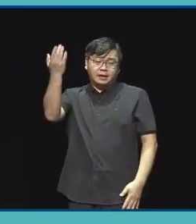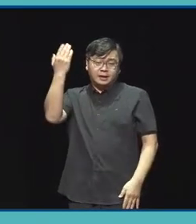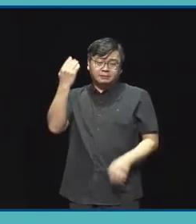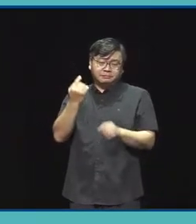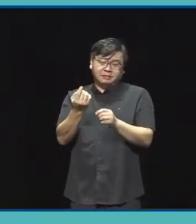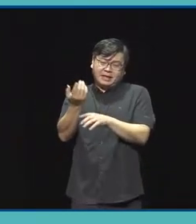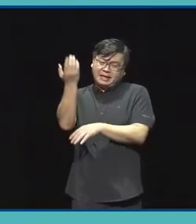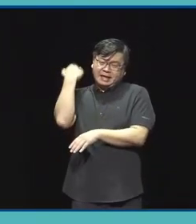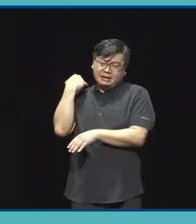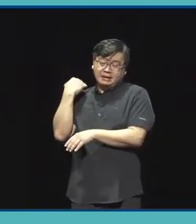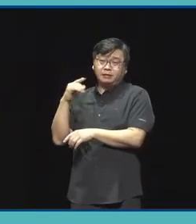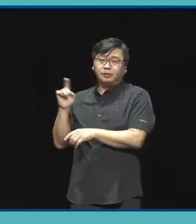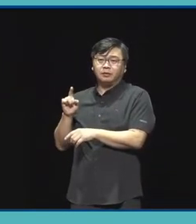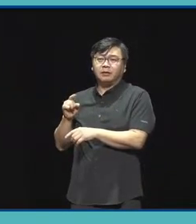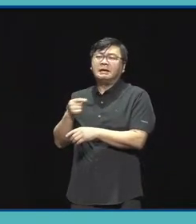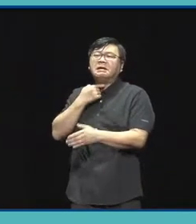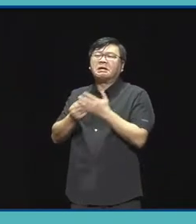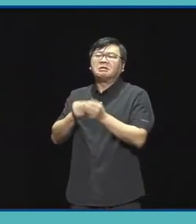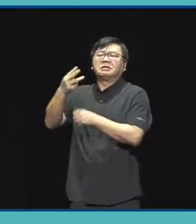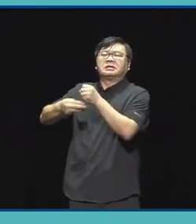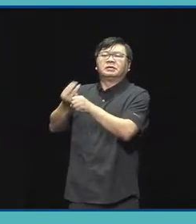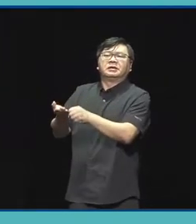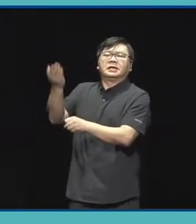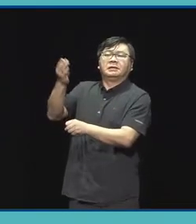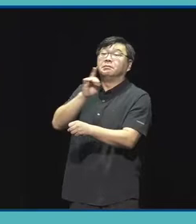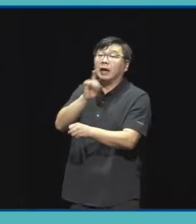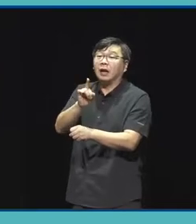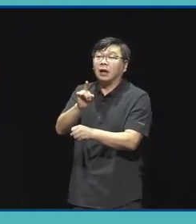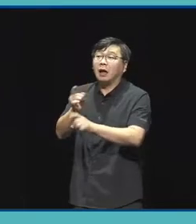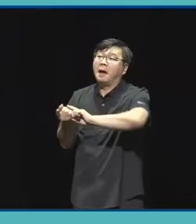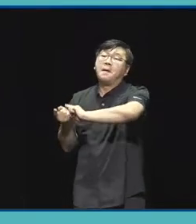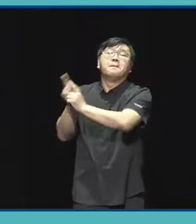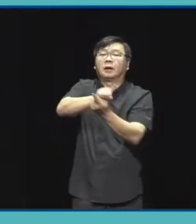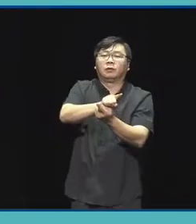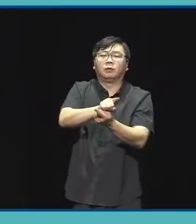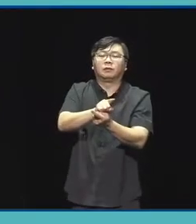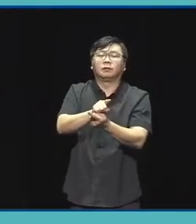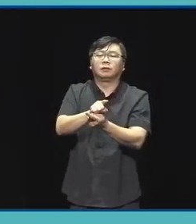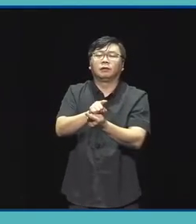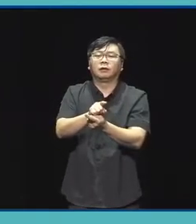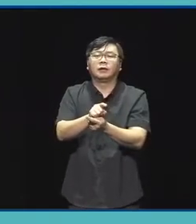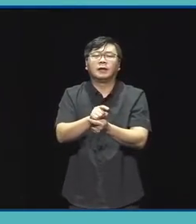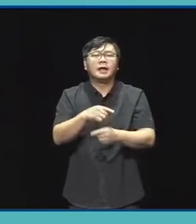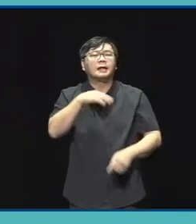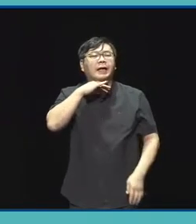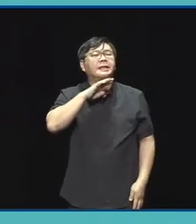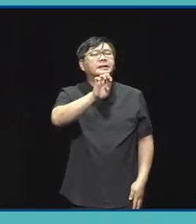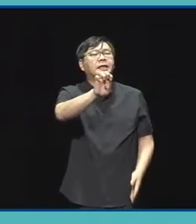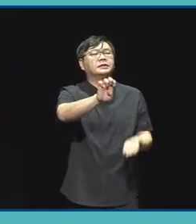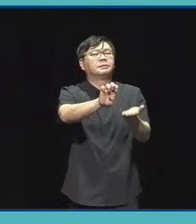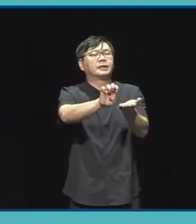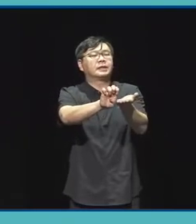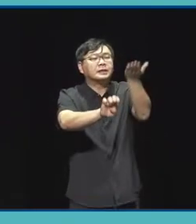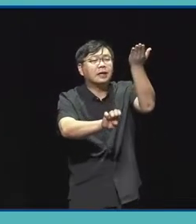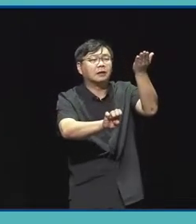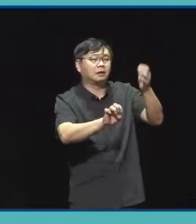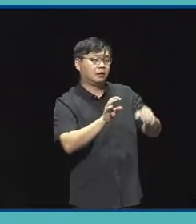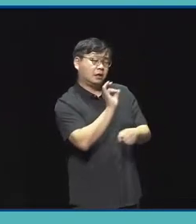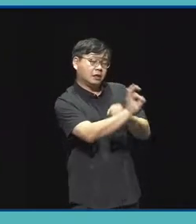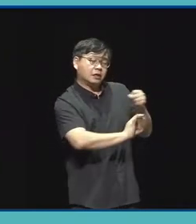개인전 1회를 하신 분을 대상으로 했지만 올해는 좀 더 확대를 했습니다 만 40세 이상으로서 최근